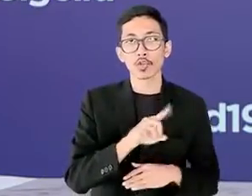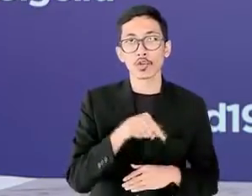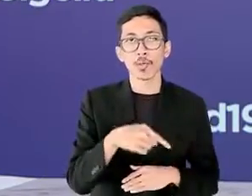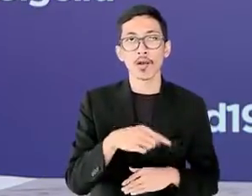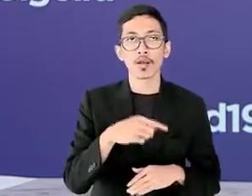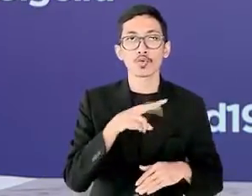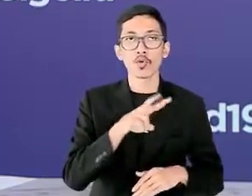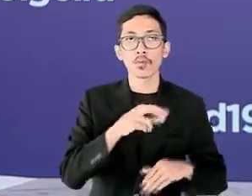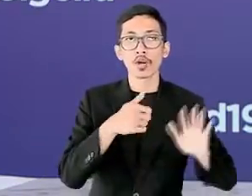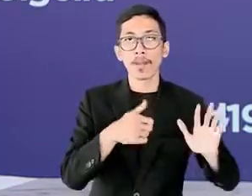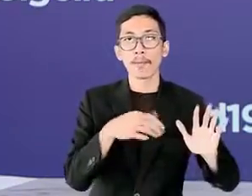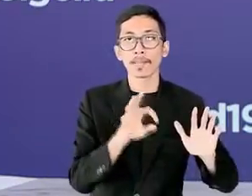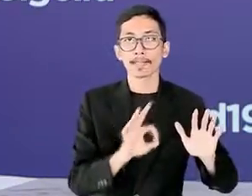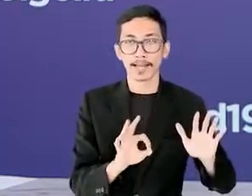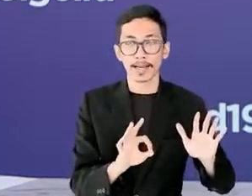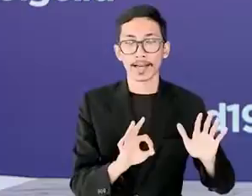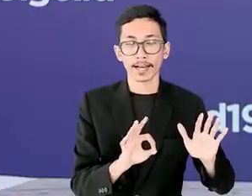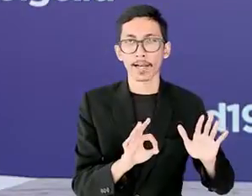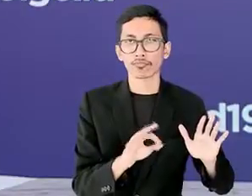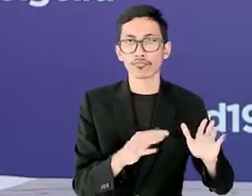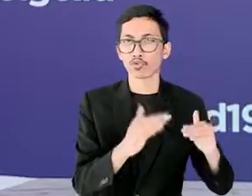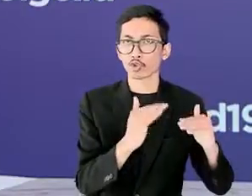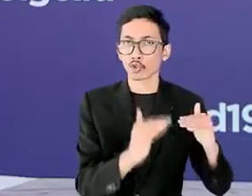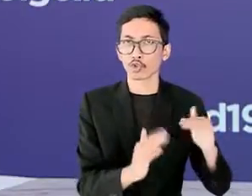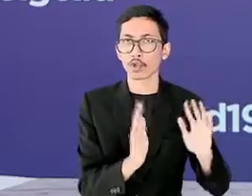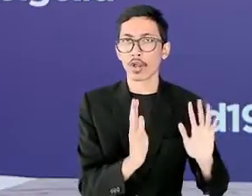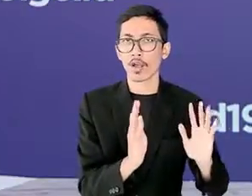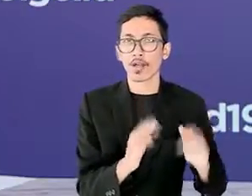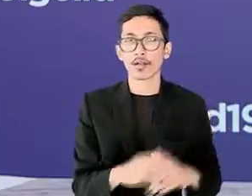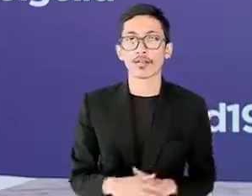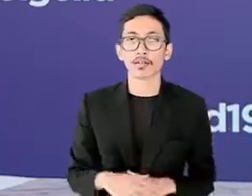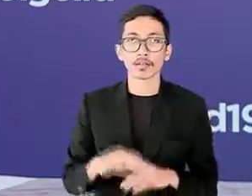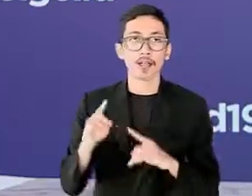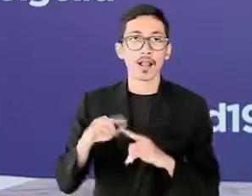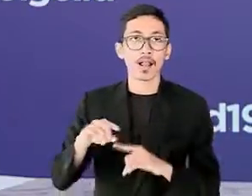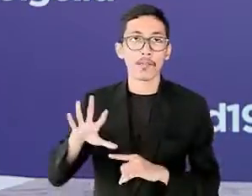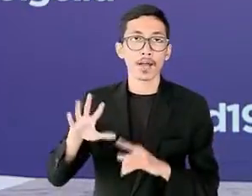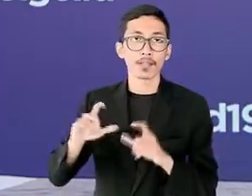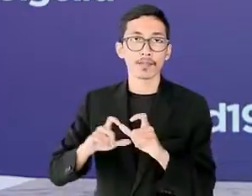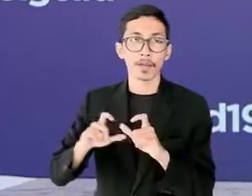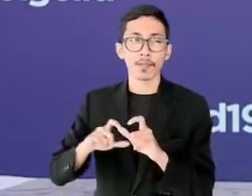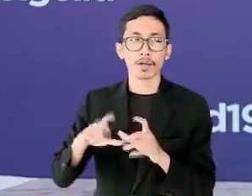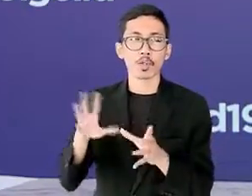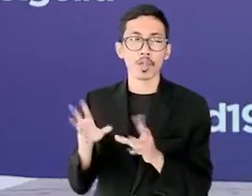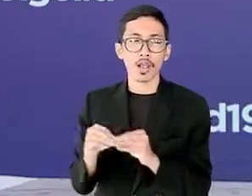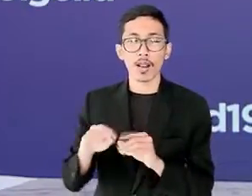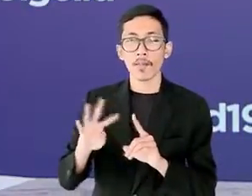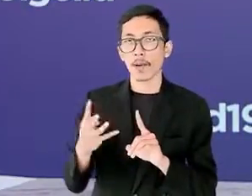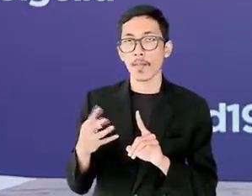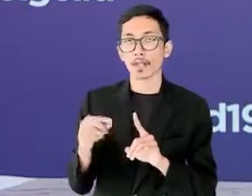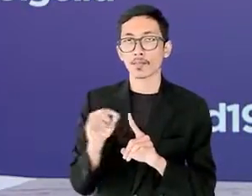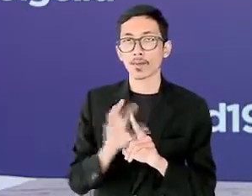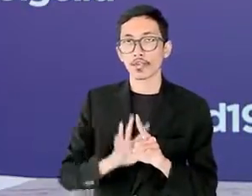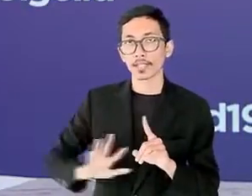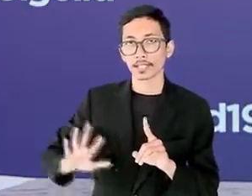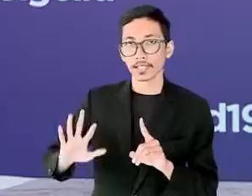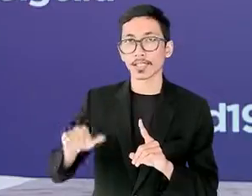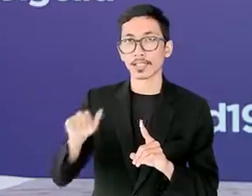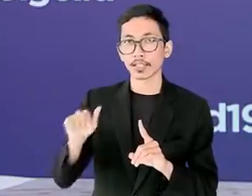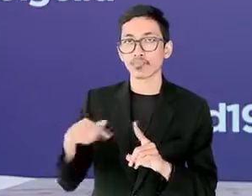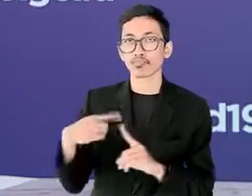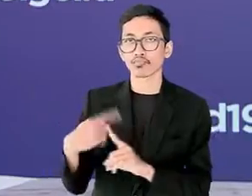puluh persen Selain itu per tanggal 5 Sep terdapat 14 provinsi yang memiliki